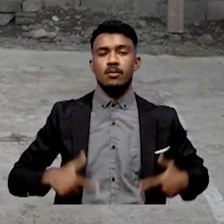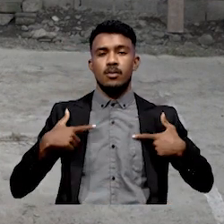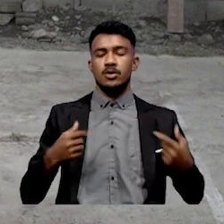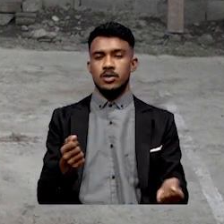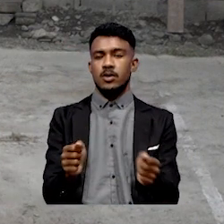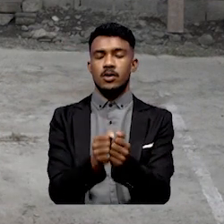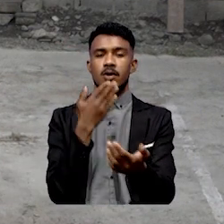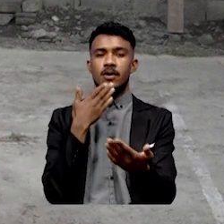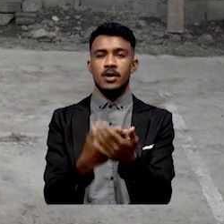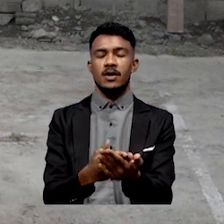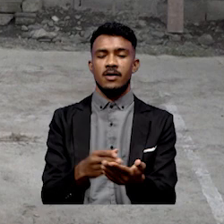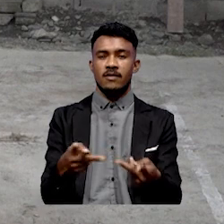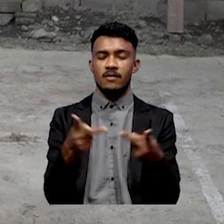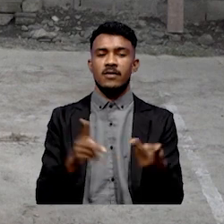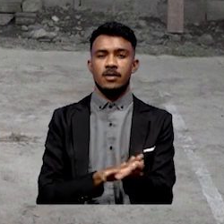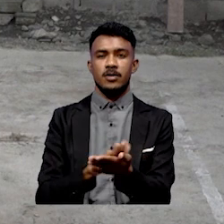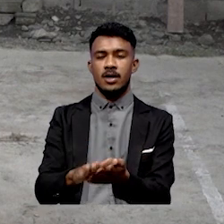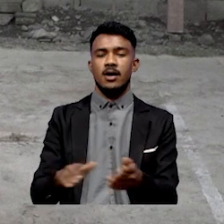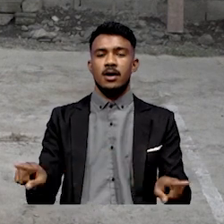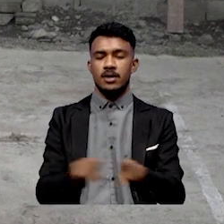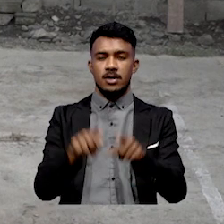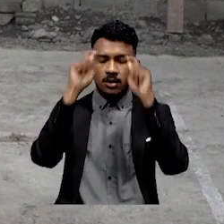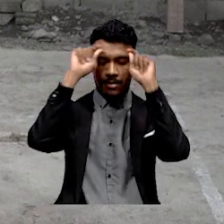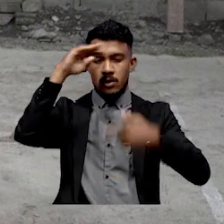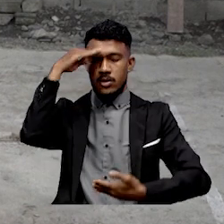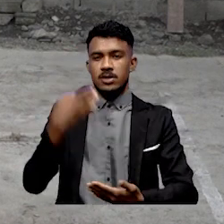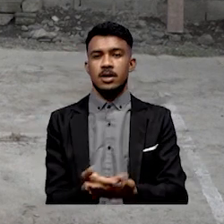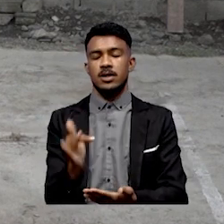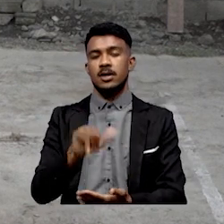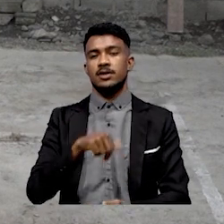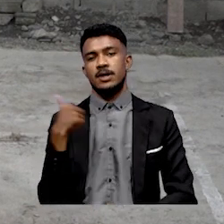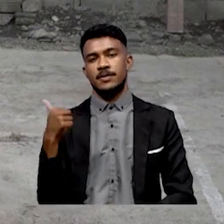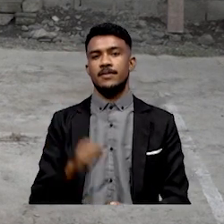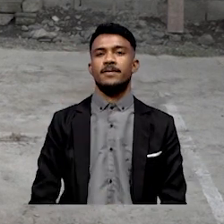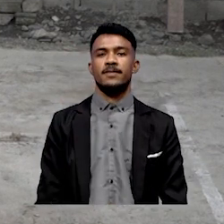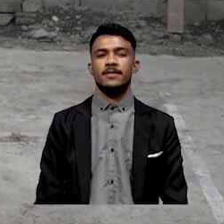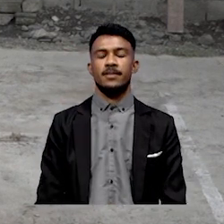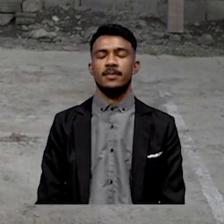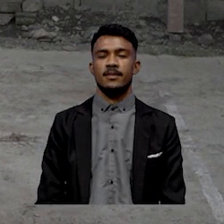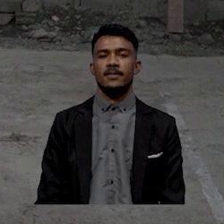siguru hanesang mos Timuruan sira seluk. Equipa cobertura GMN.